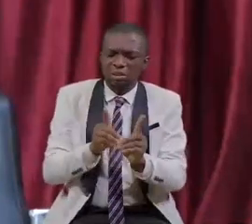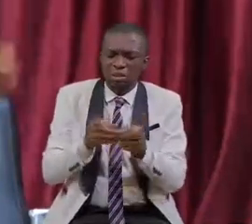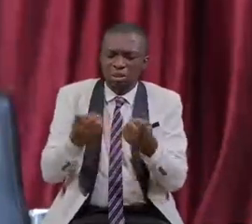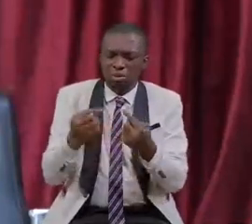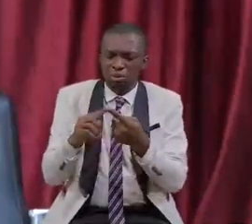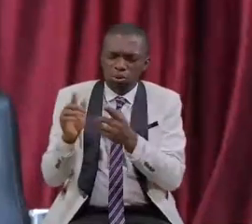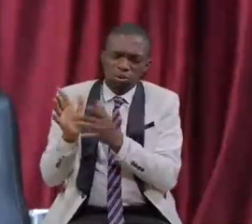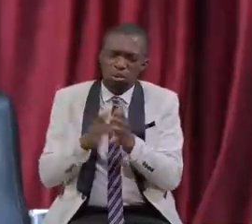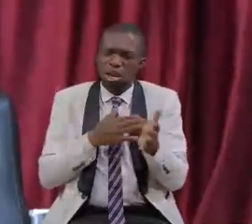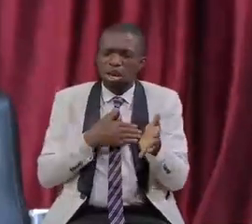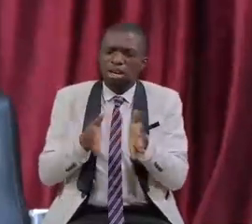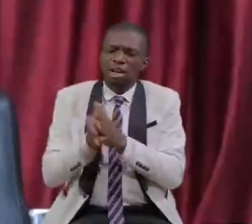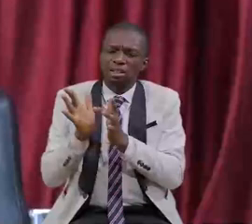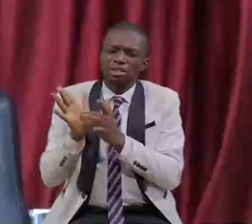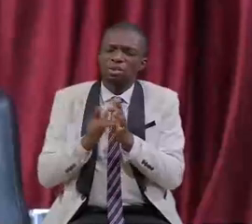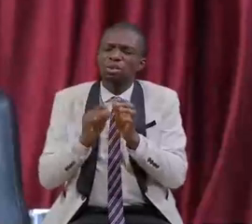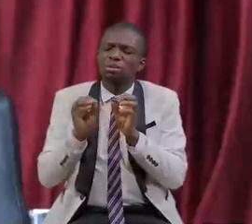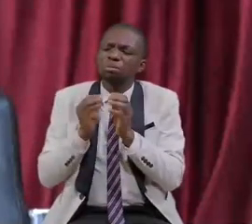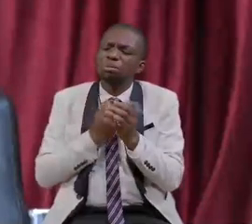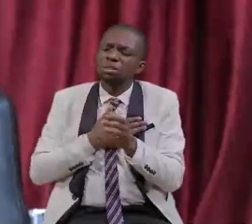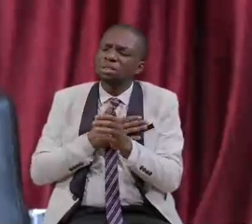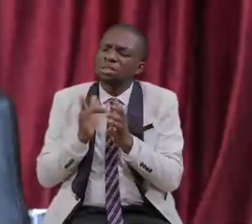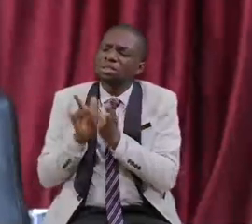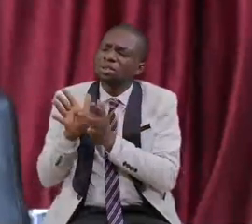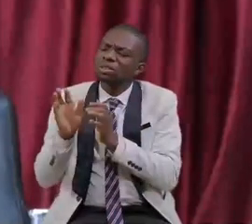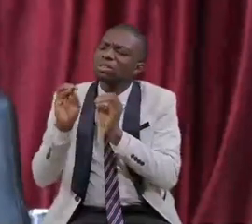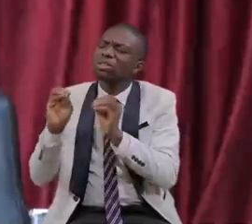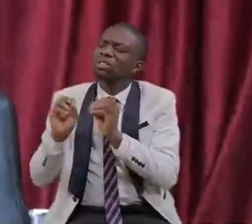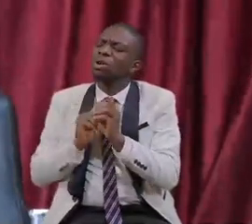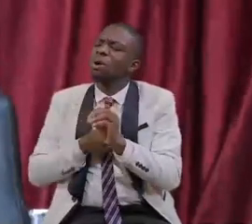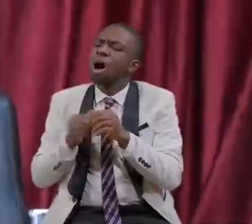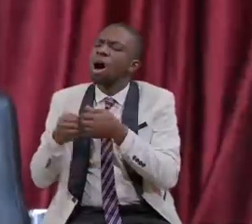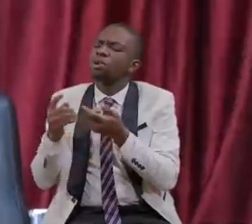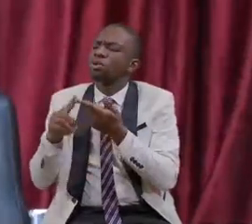Ainsi, les disciples étaient venus dire au Seigneur Jésus-Christ, « Enseigne-nous à prier. »